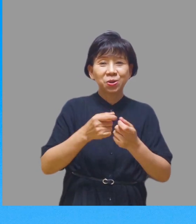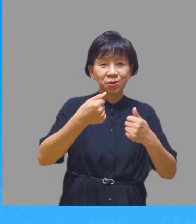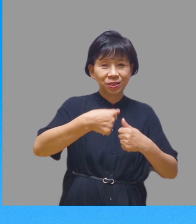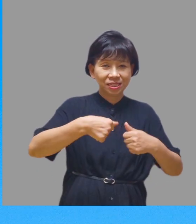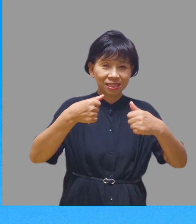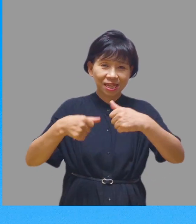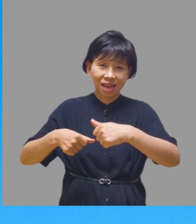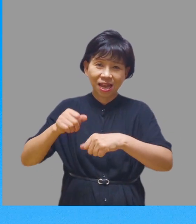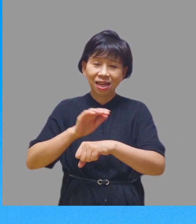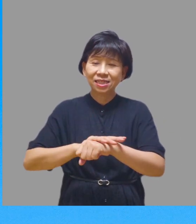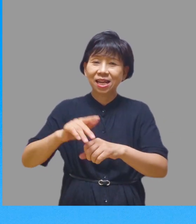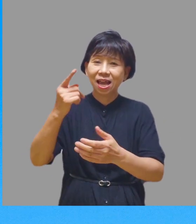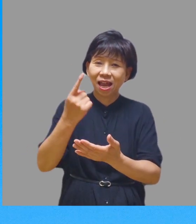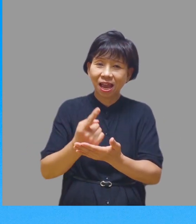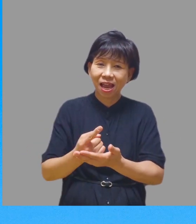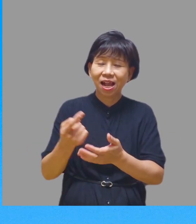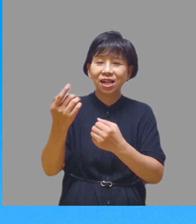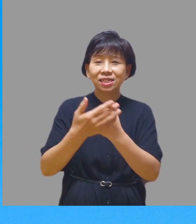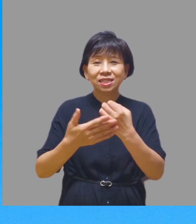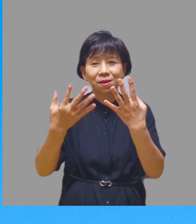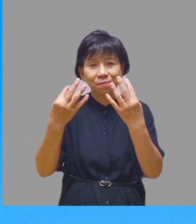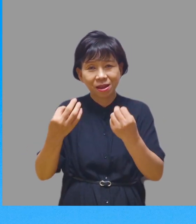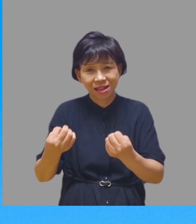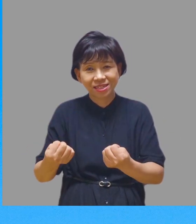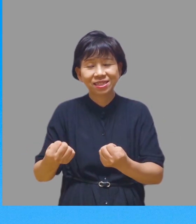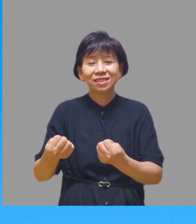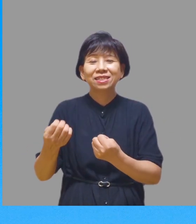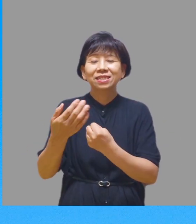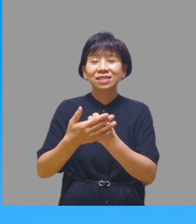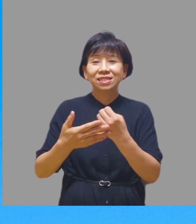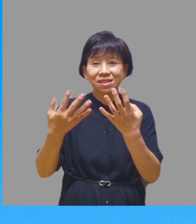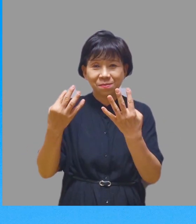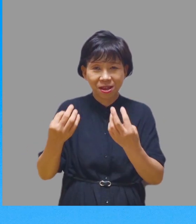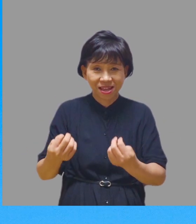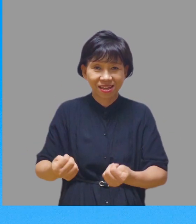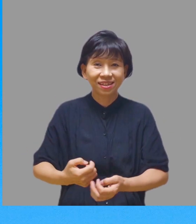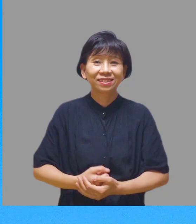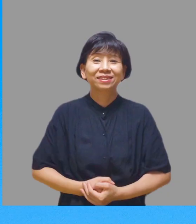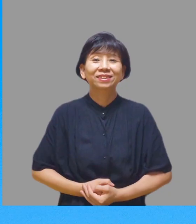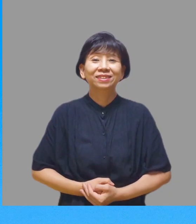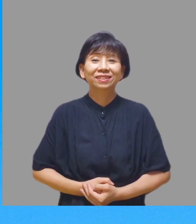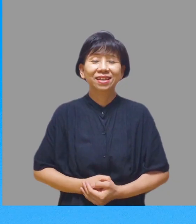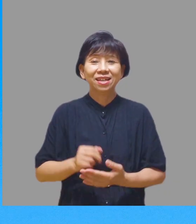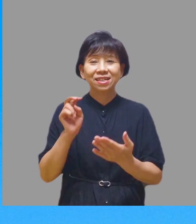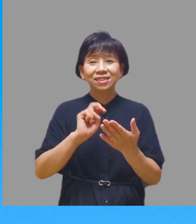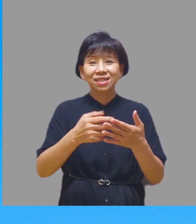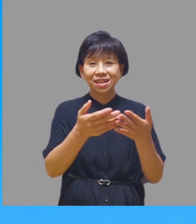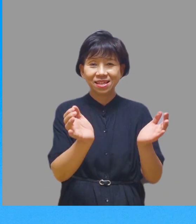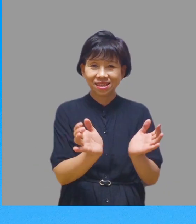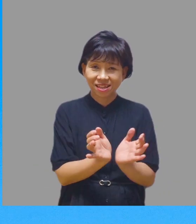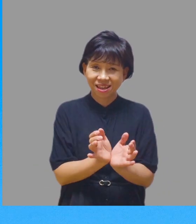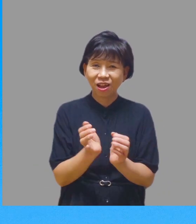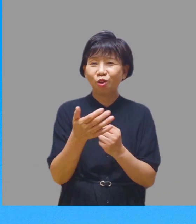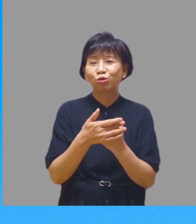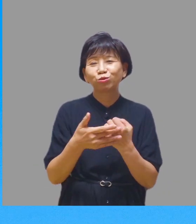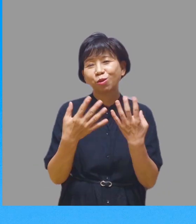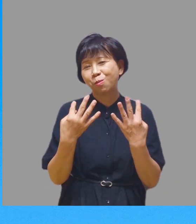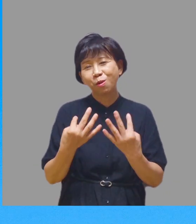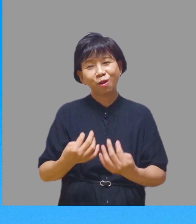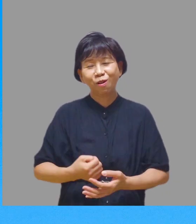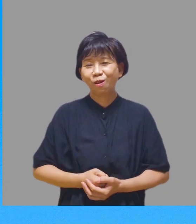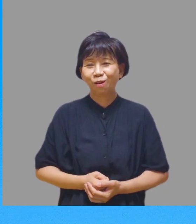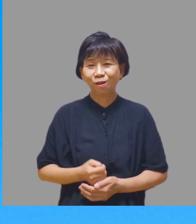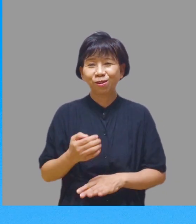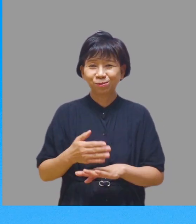잘 오셨습니다. 은혜 많이 받았습니다. 은혜 많이 받으세요. 우리 찬양대 은혜 많이 받았습니다.